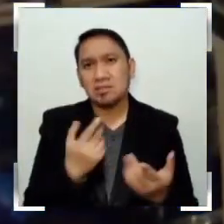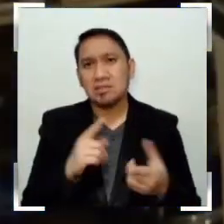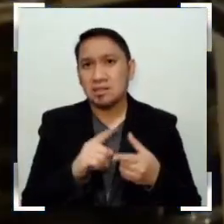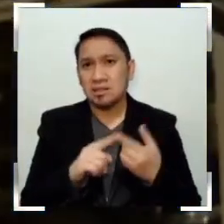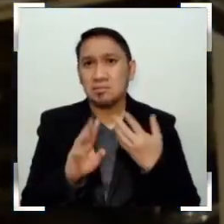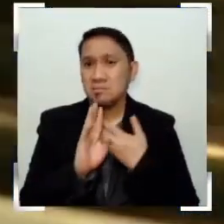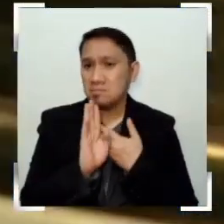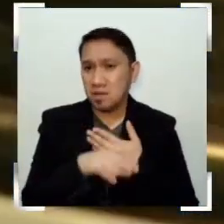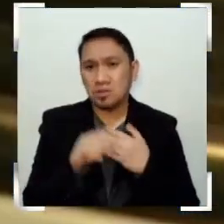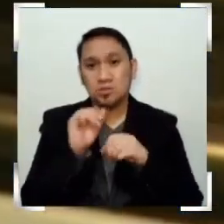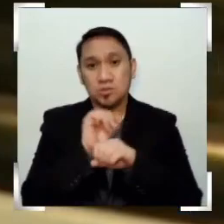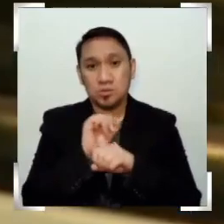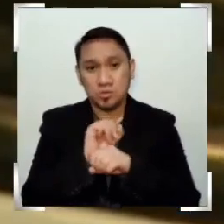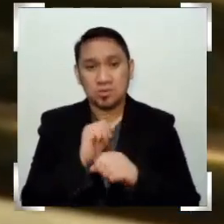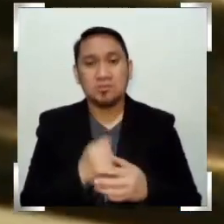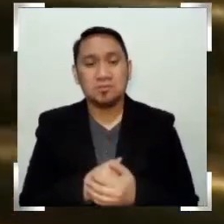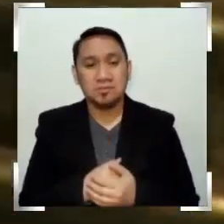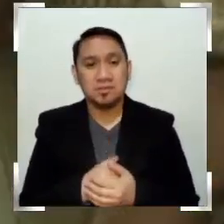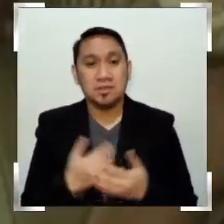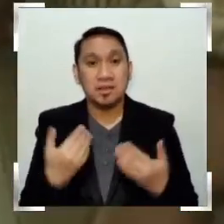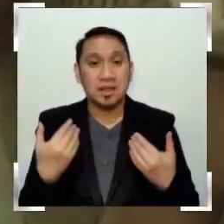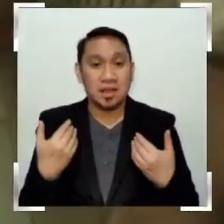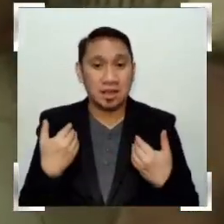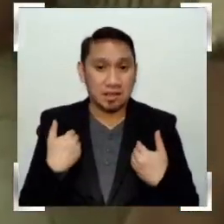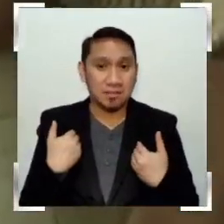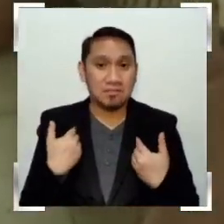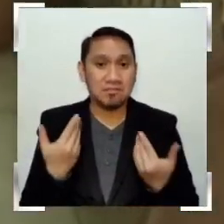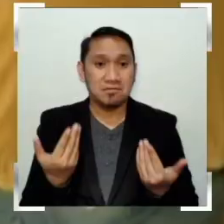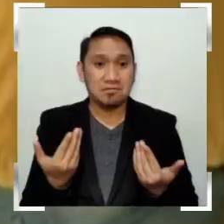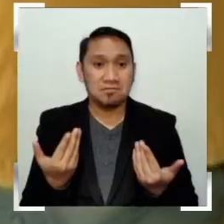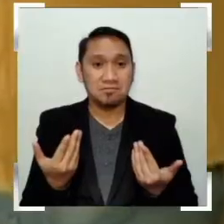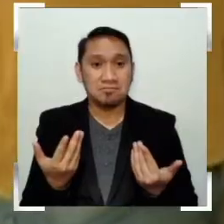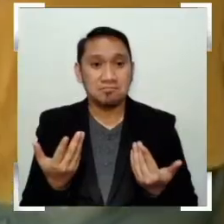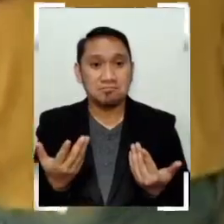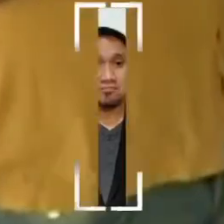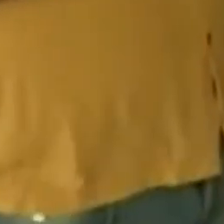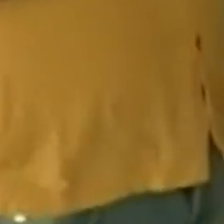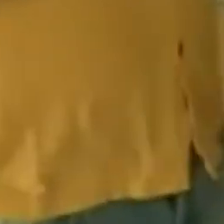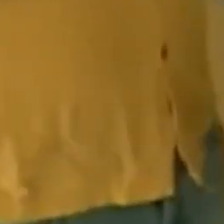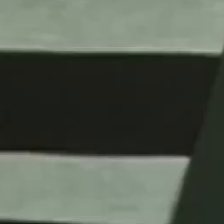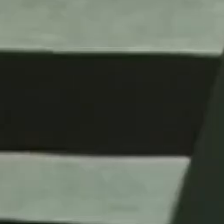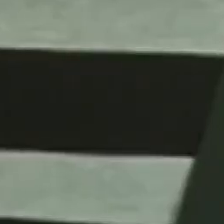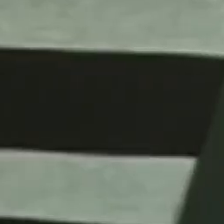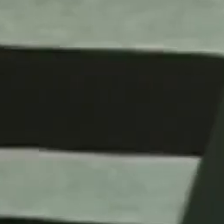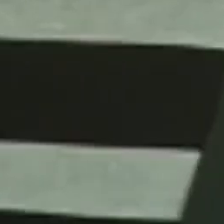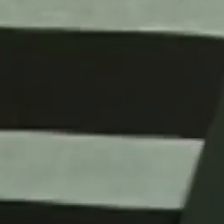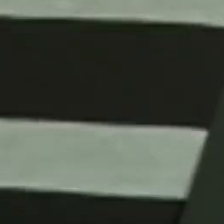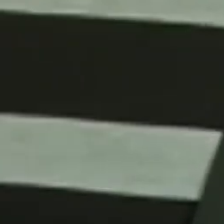May pabaon din silang beauty makeover para mas masigla ang employee pagbalik sa trabaho.